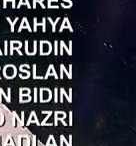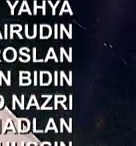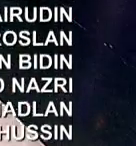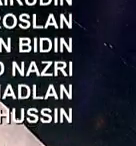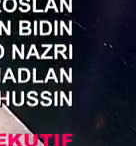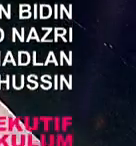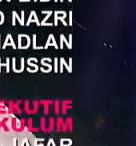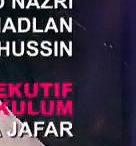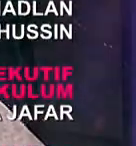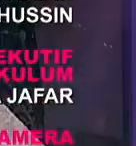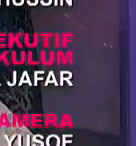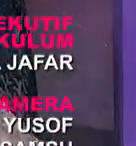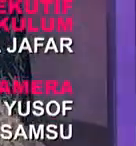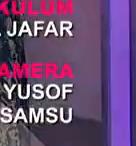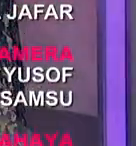lagi